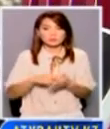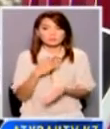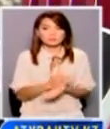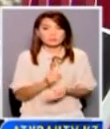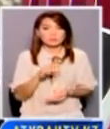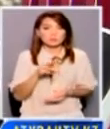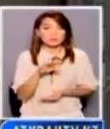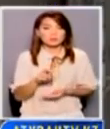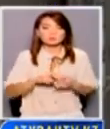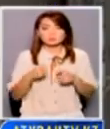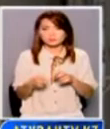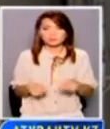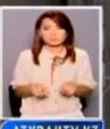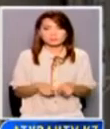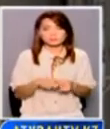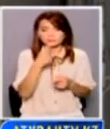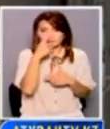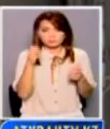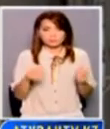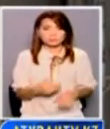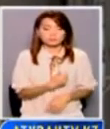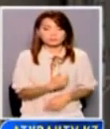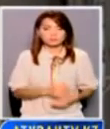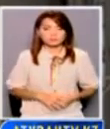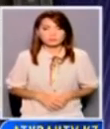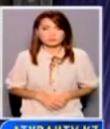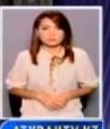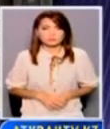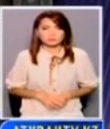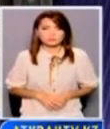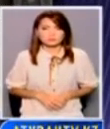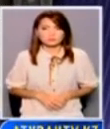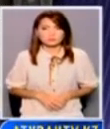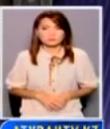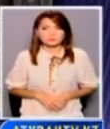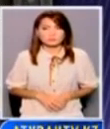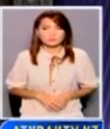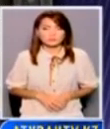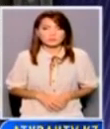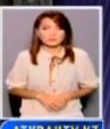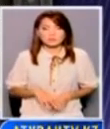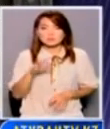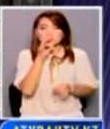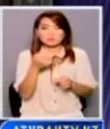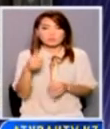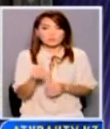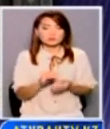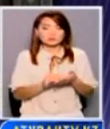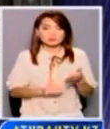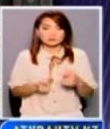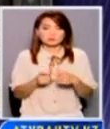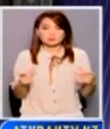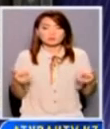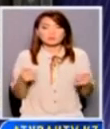Арман Хайруллин бұл мәселеде жақын арада шешімін табатынын айтты. Чектерін сол бағанағы дәріхана мекен жайын жазып жіберсін,